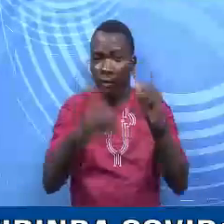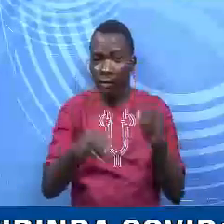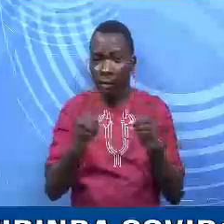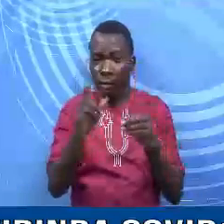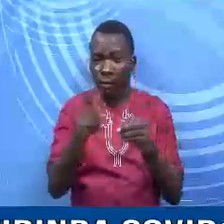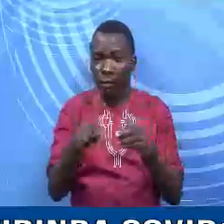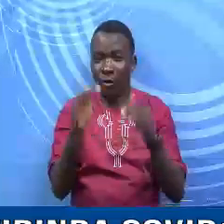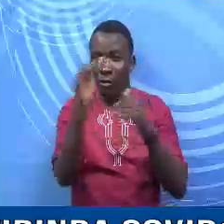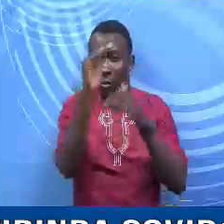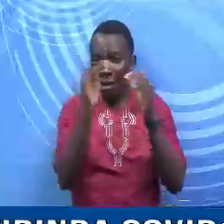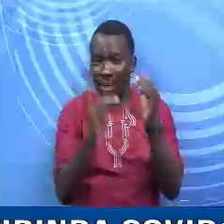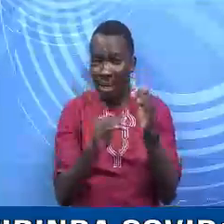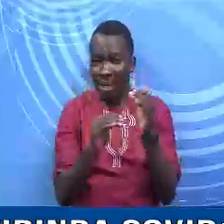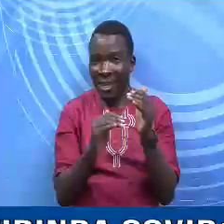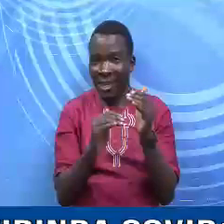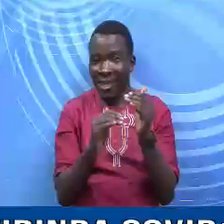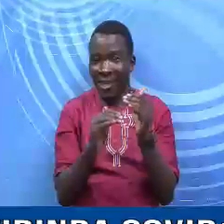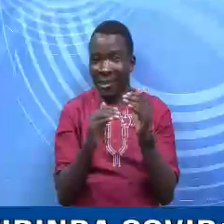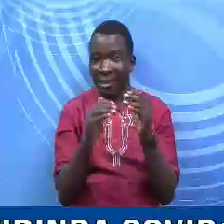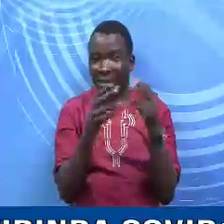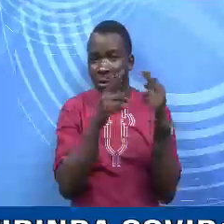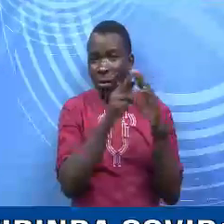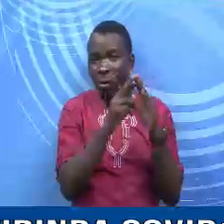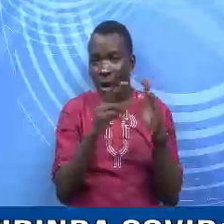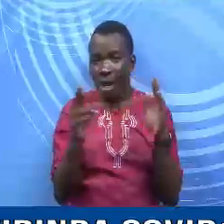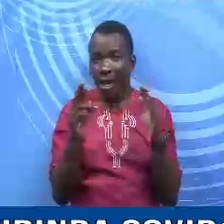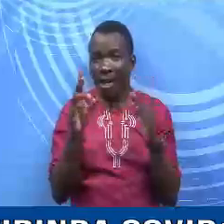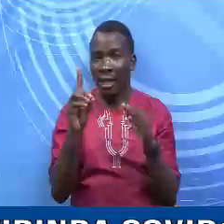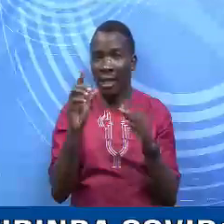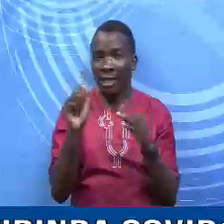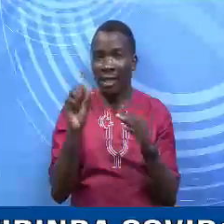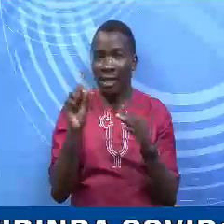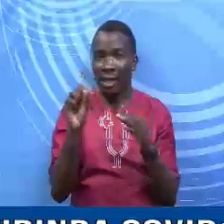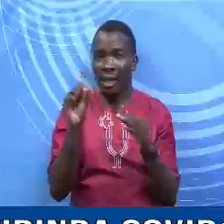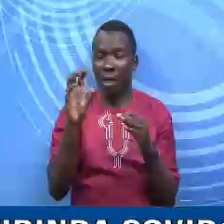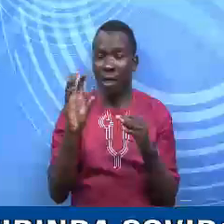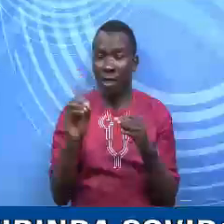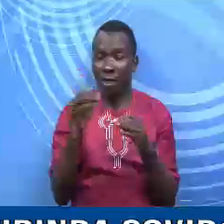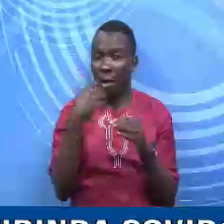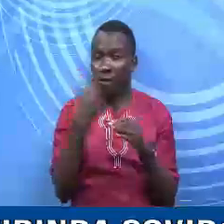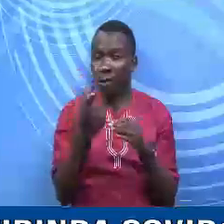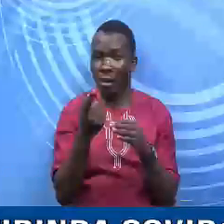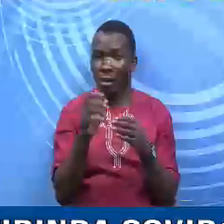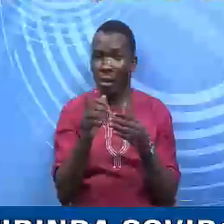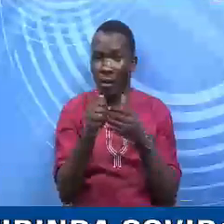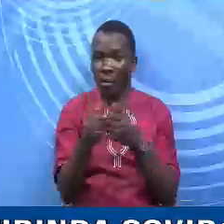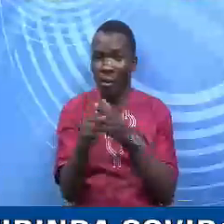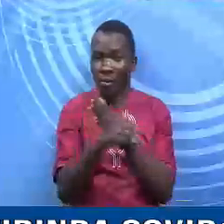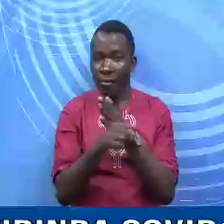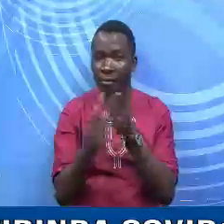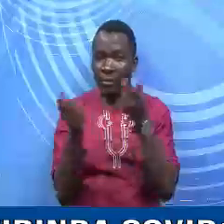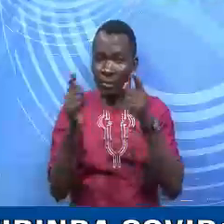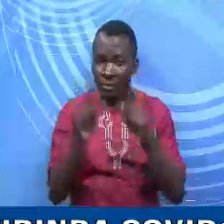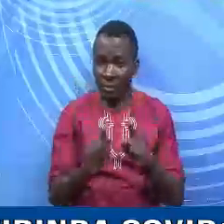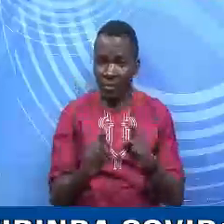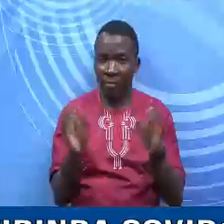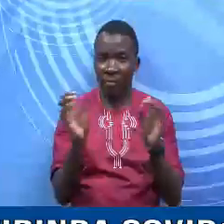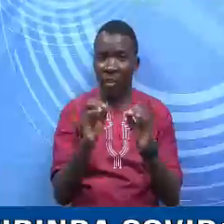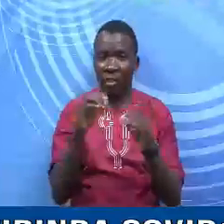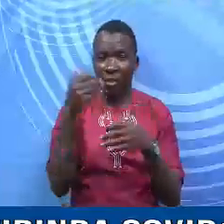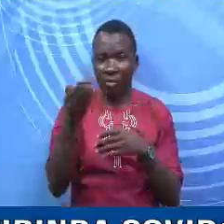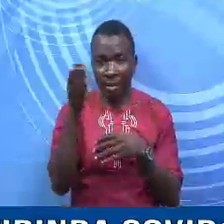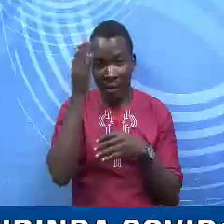rwego rw'umurenge atubwira ko umunyamabanga nshingwabikorwa w'uyu murenge ngo atigeze akandagira kuva bakimara kumenya ko turi itangazamakuru